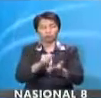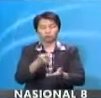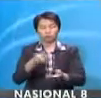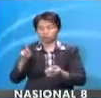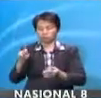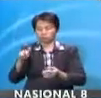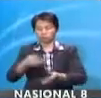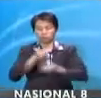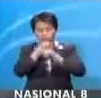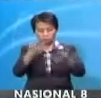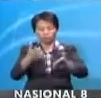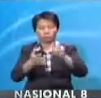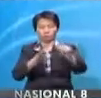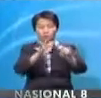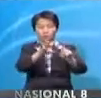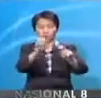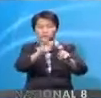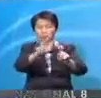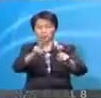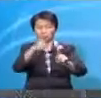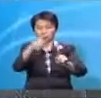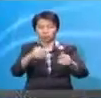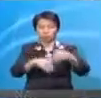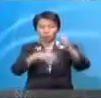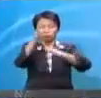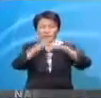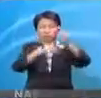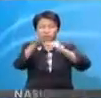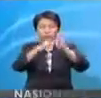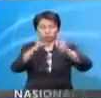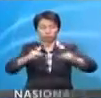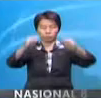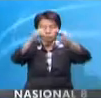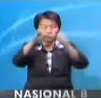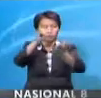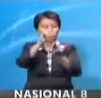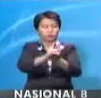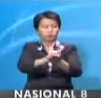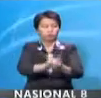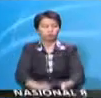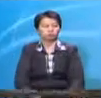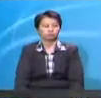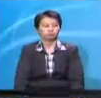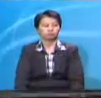peruntukan RM140,000 bagi pembangunan masjid berkenaan.